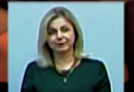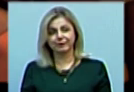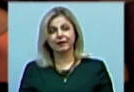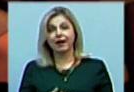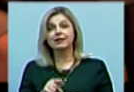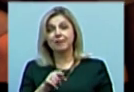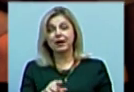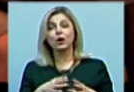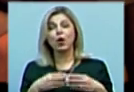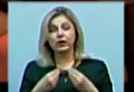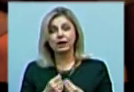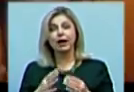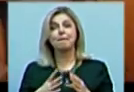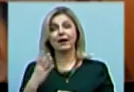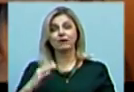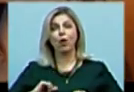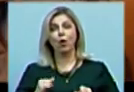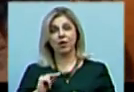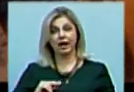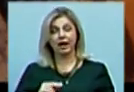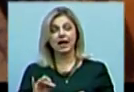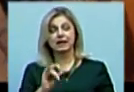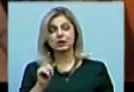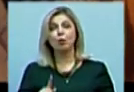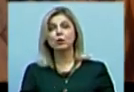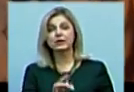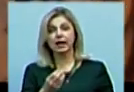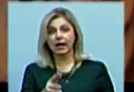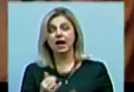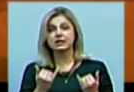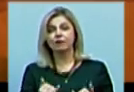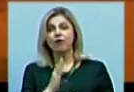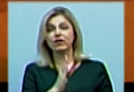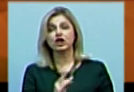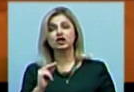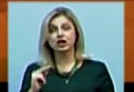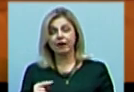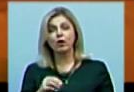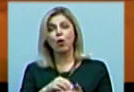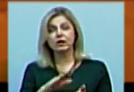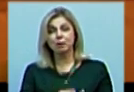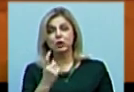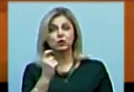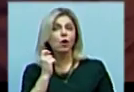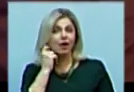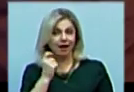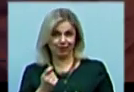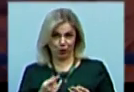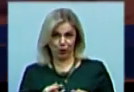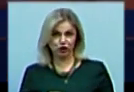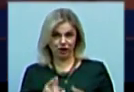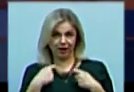Саме з родиною та колишніми колегами з краєзнавчого музею сьогодні Віра Чернявська зустрічає свій сотий день народження.